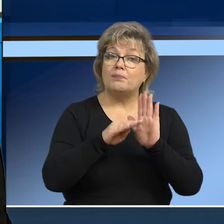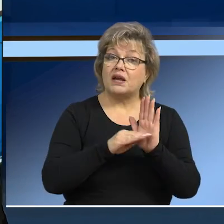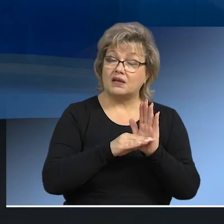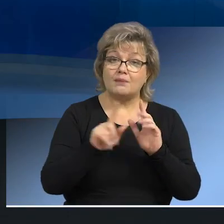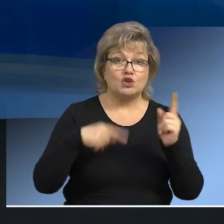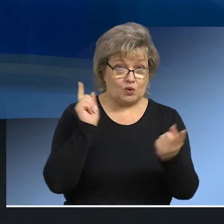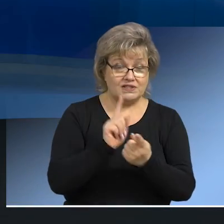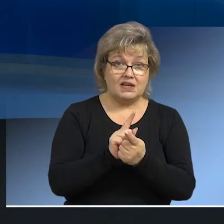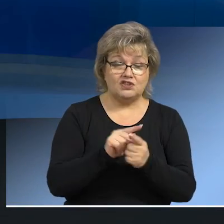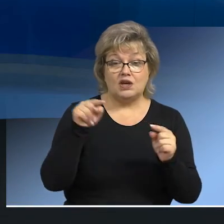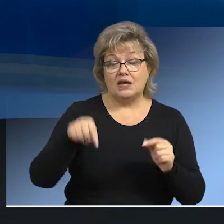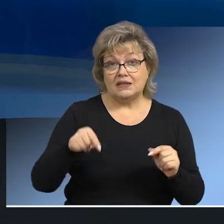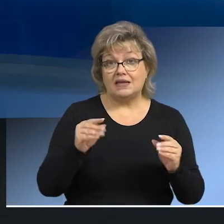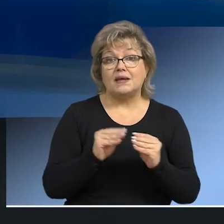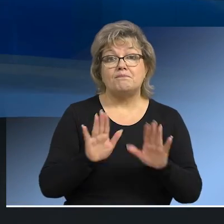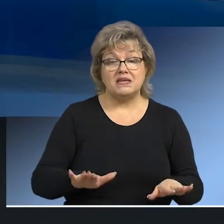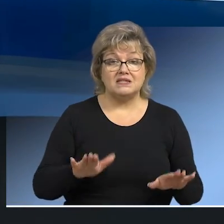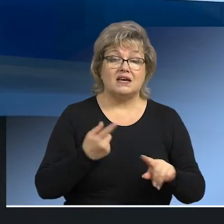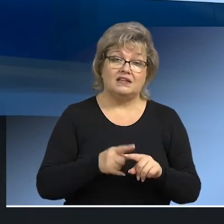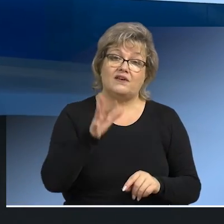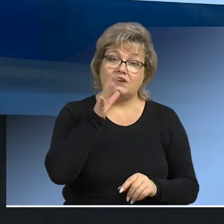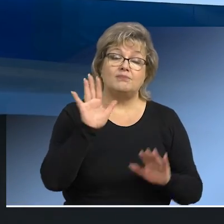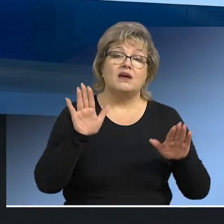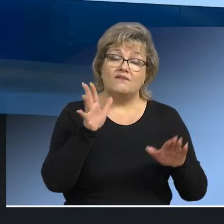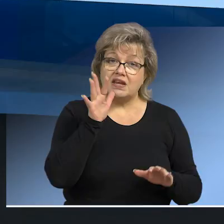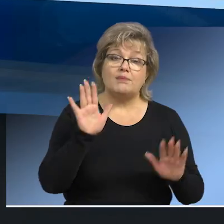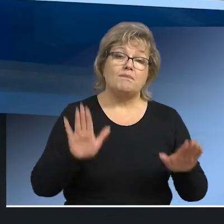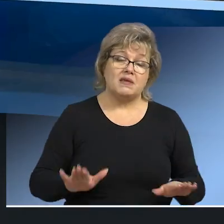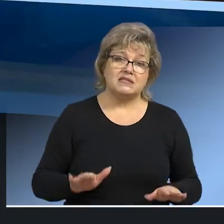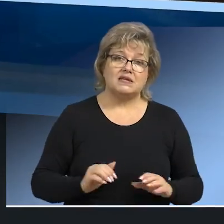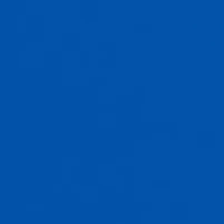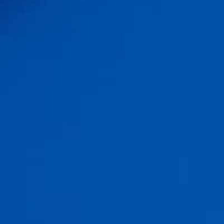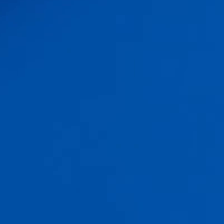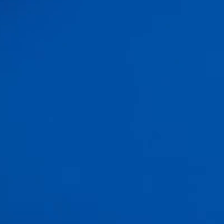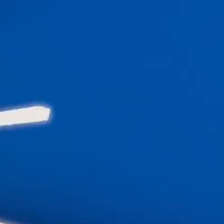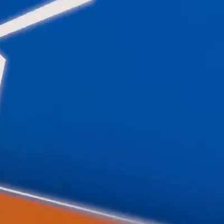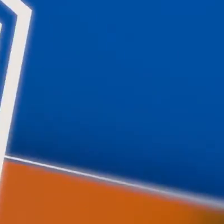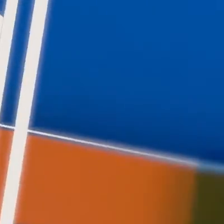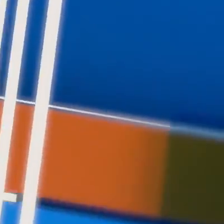программе. До встречи на этом же месте, в это же время. Время местное.